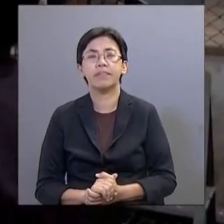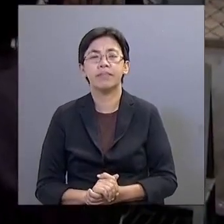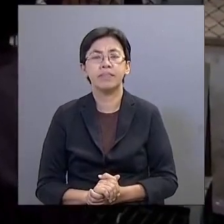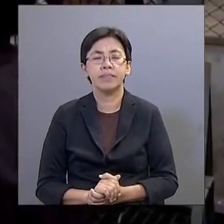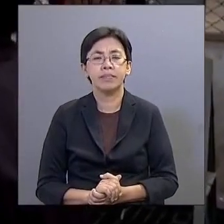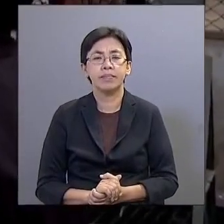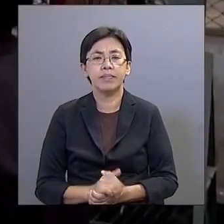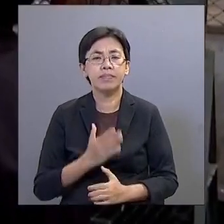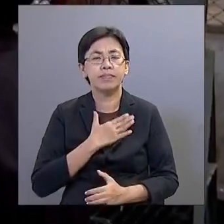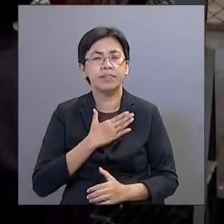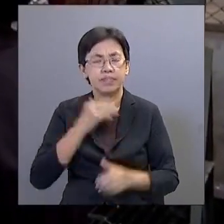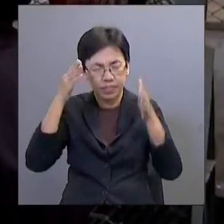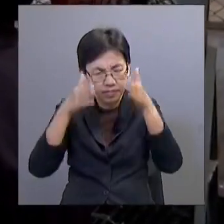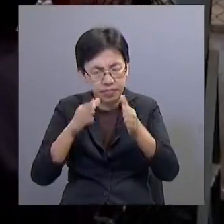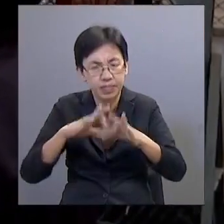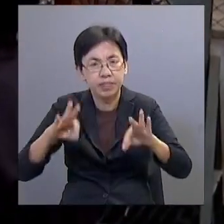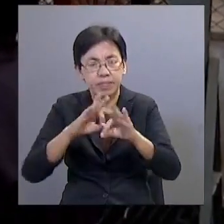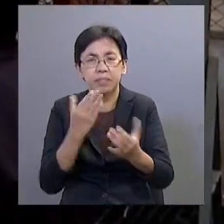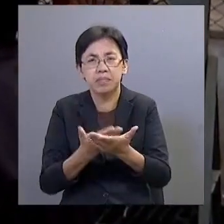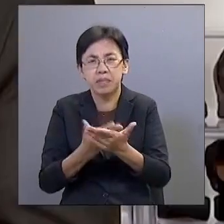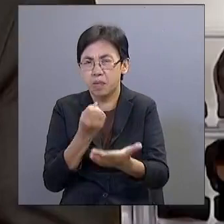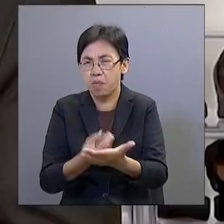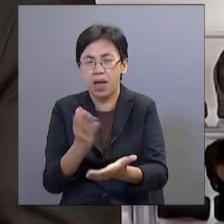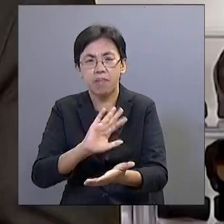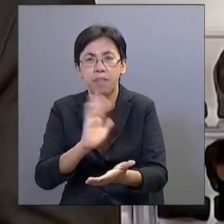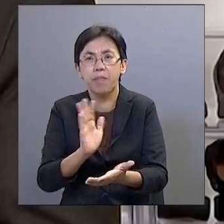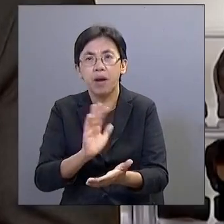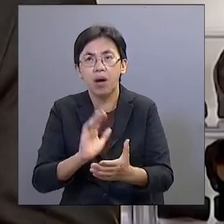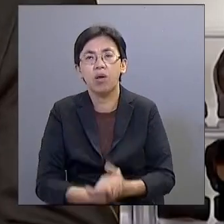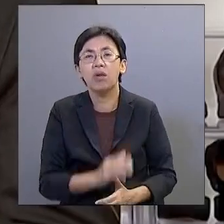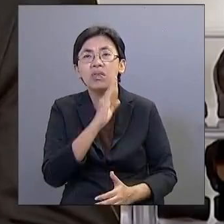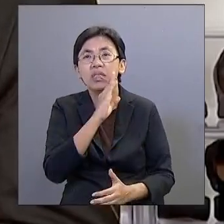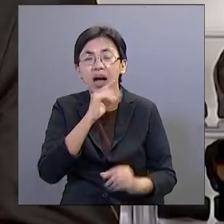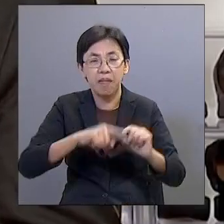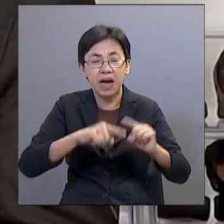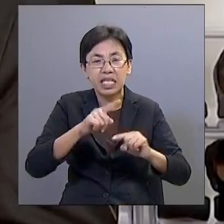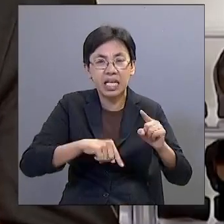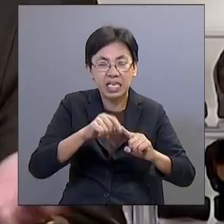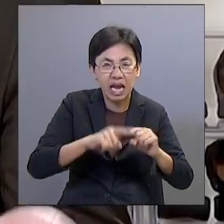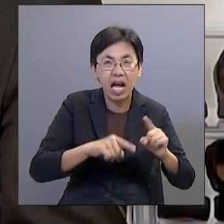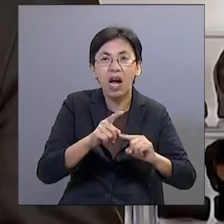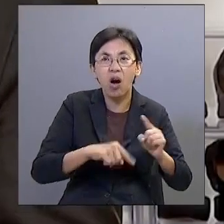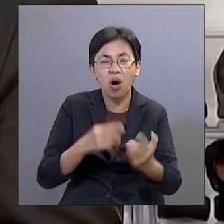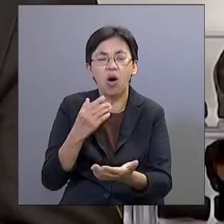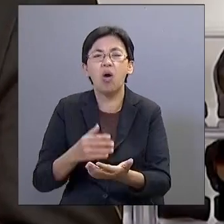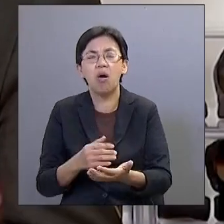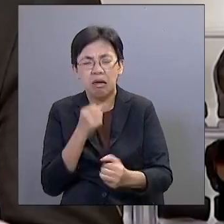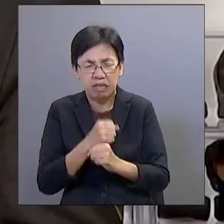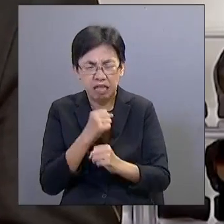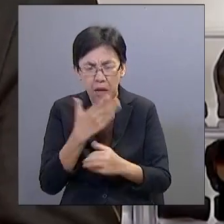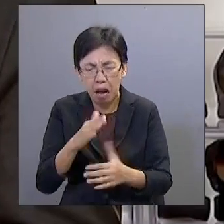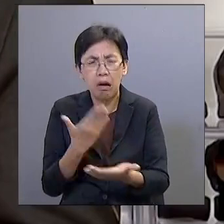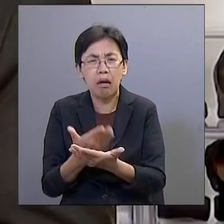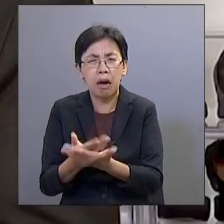ที่พี่เน้นเลยราคามันจะต้องจับต้องได้คือไม่เป็นแบบพวกพลาสติกสิ่งแวดล้อมที่ราคาสูงแต่